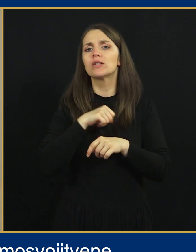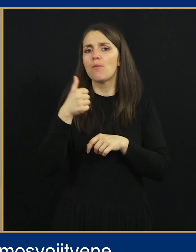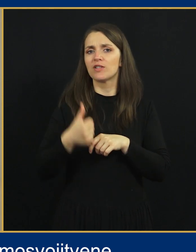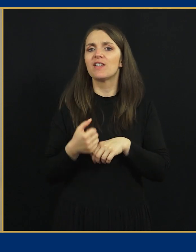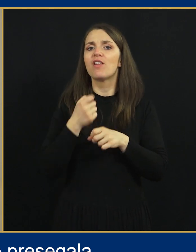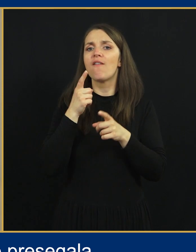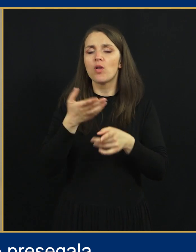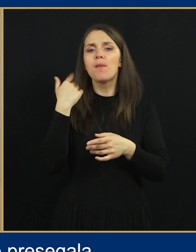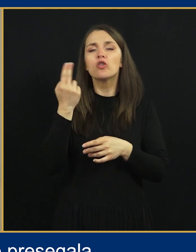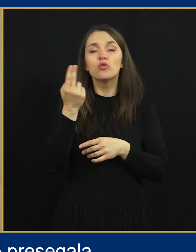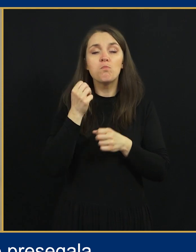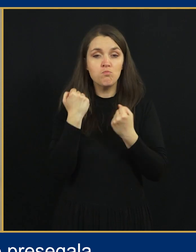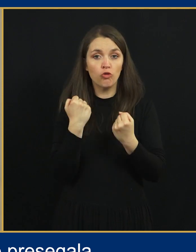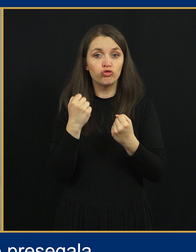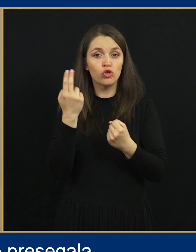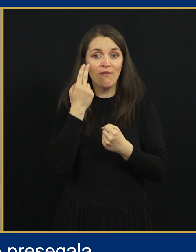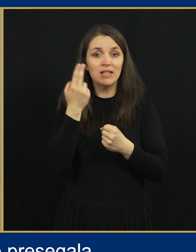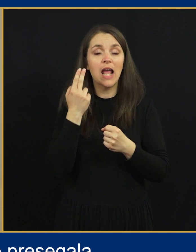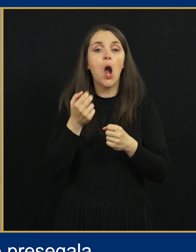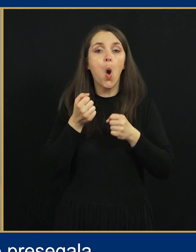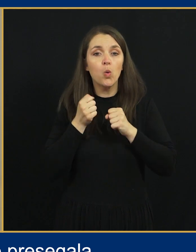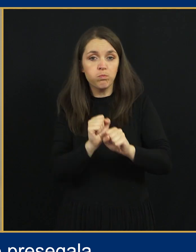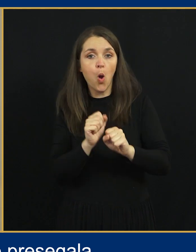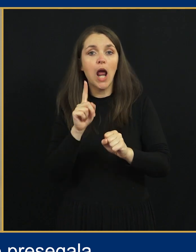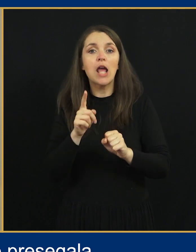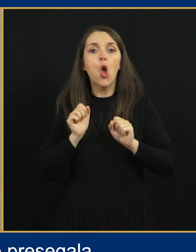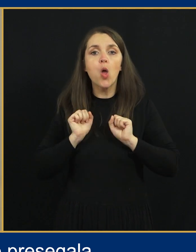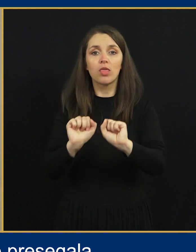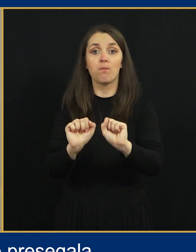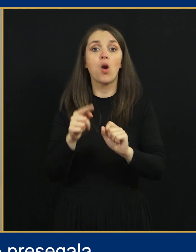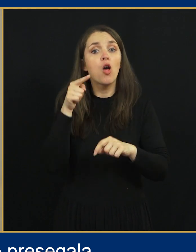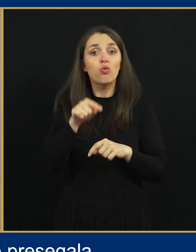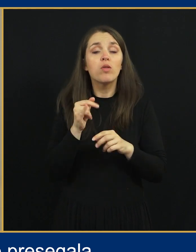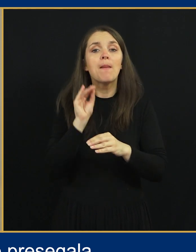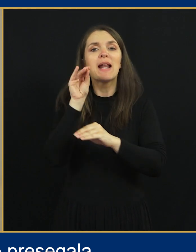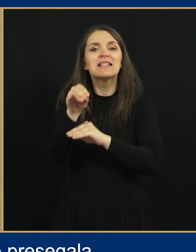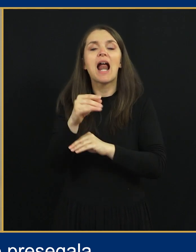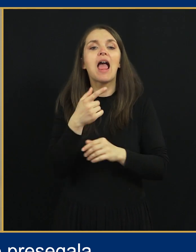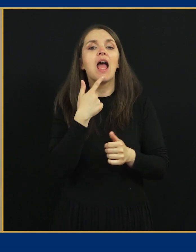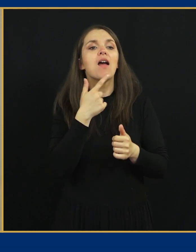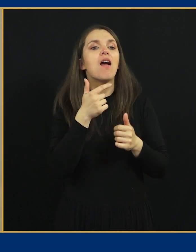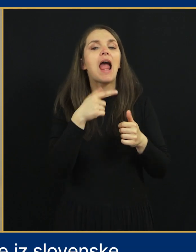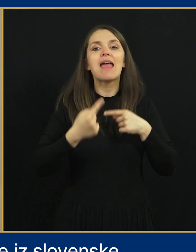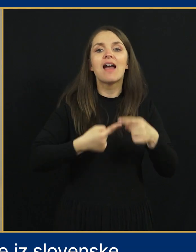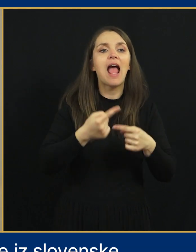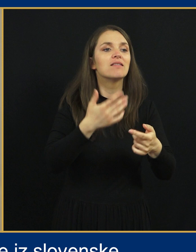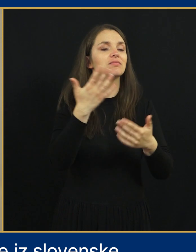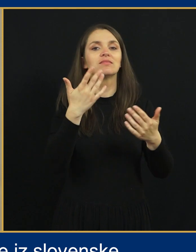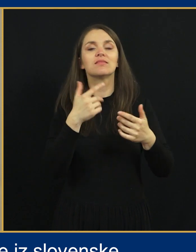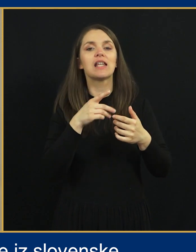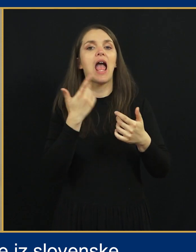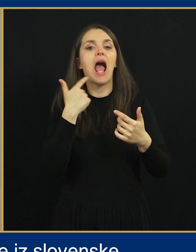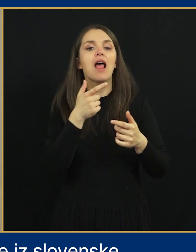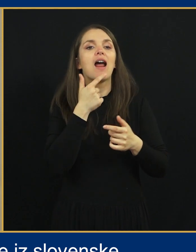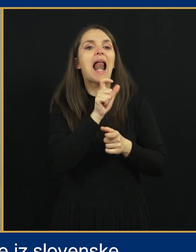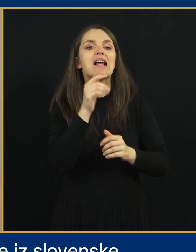slovenskega upora in odpora ravno v tem, da je presegala razredne in generacijske ločnice. Spomin na pomembne